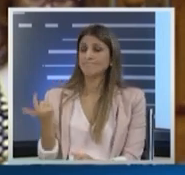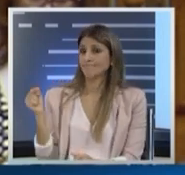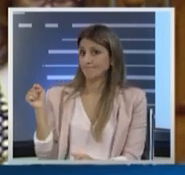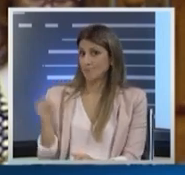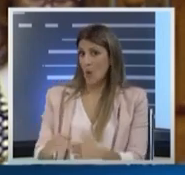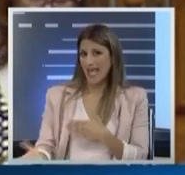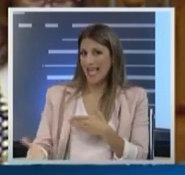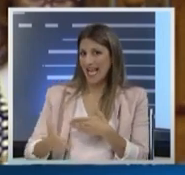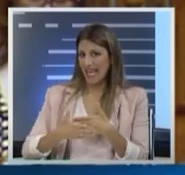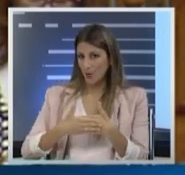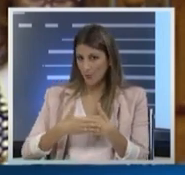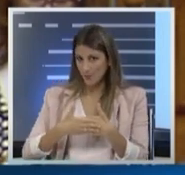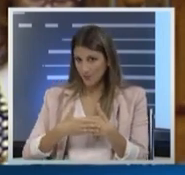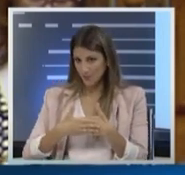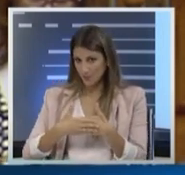θέλω να κλείσω